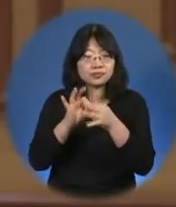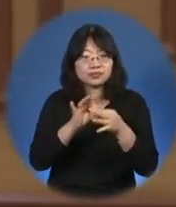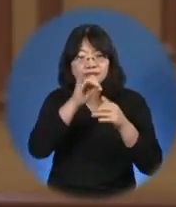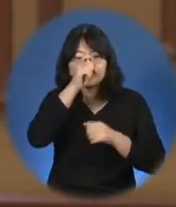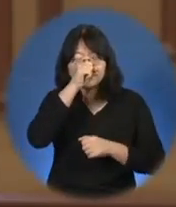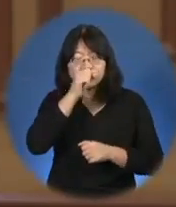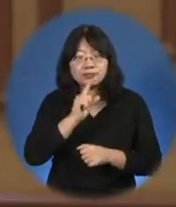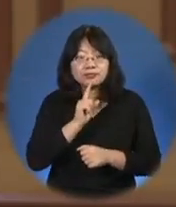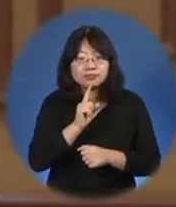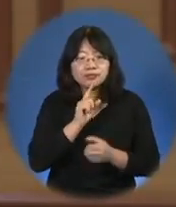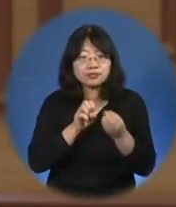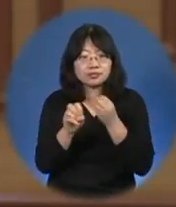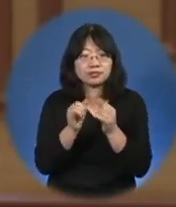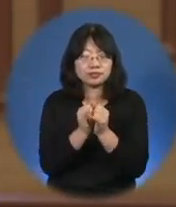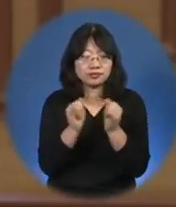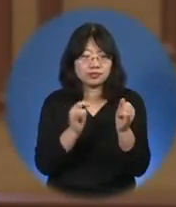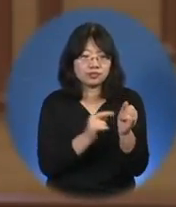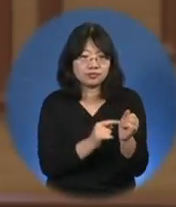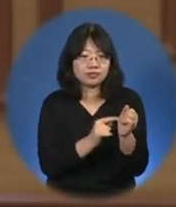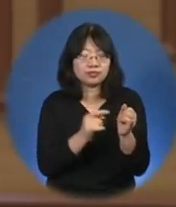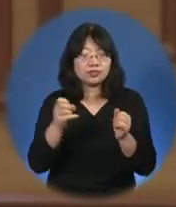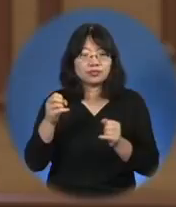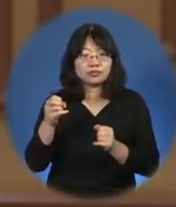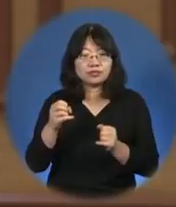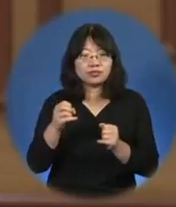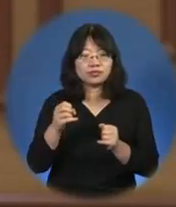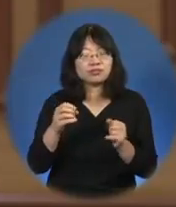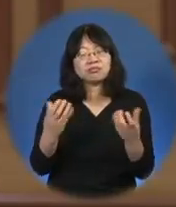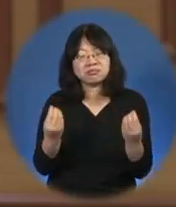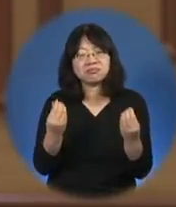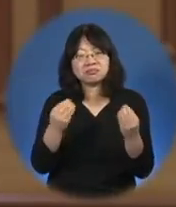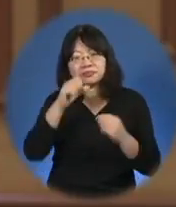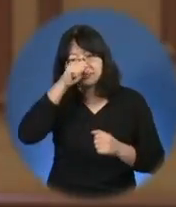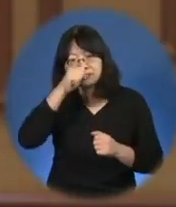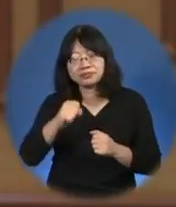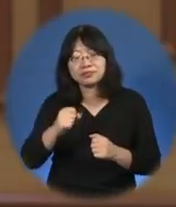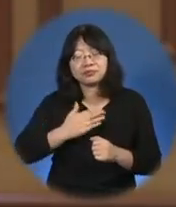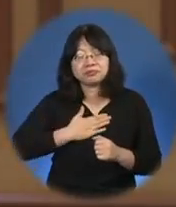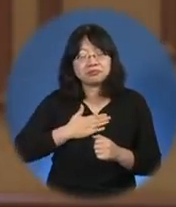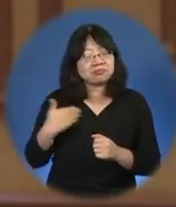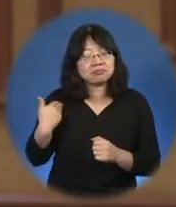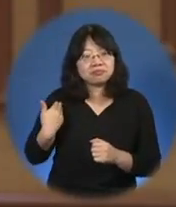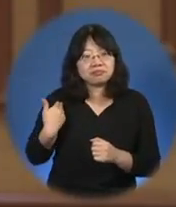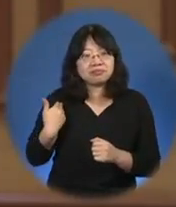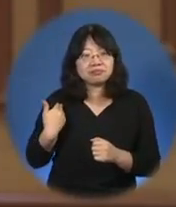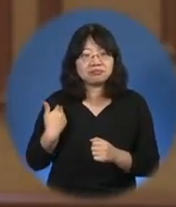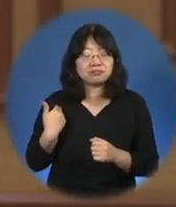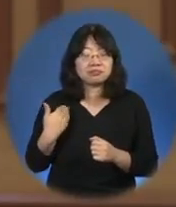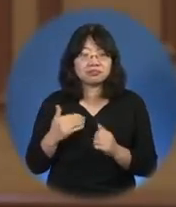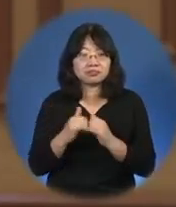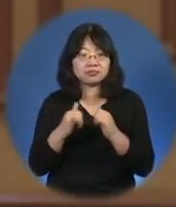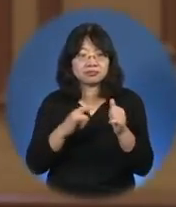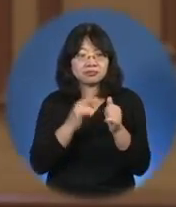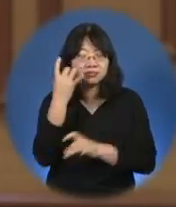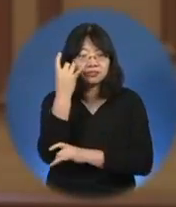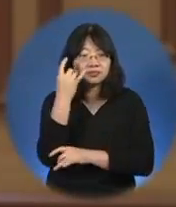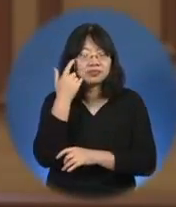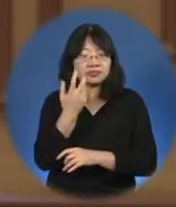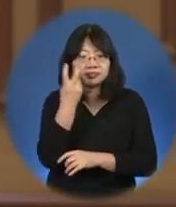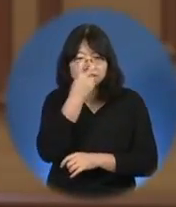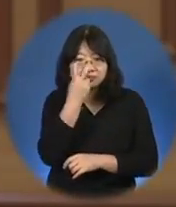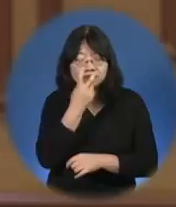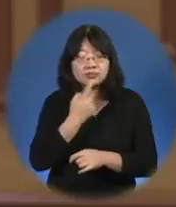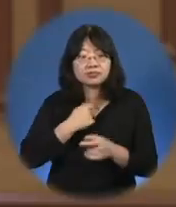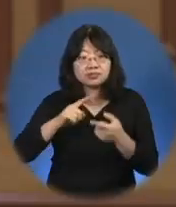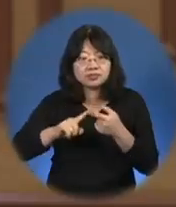게 좋겠다라고 응답하셨던 분 네. 그만하는 게 좋겠다. 네. 나는 모르겠다라고. 네. 이분들은 원래 여론조사